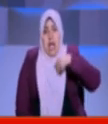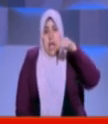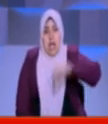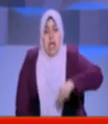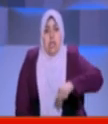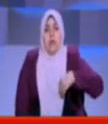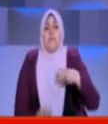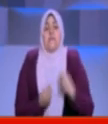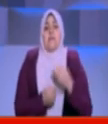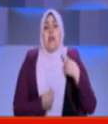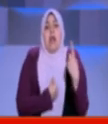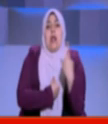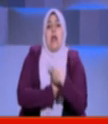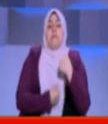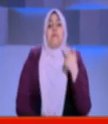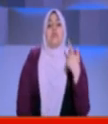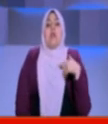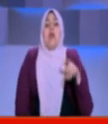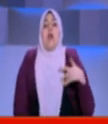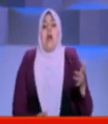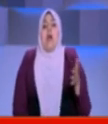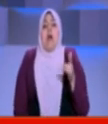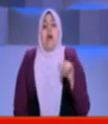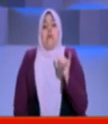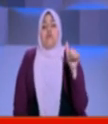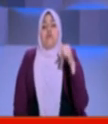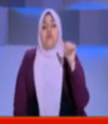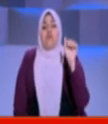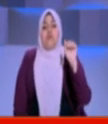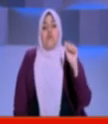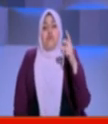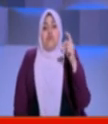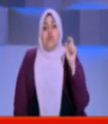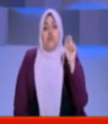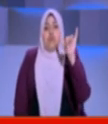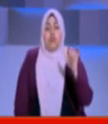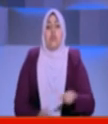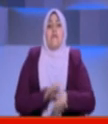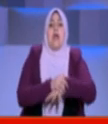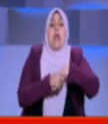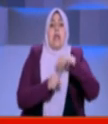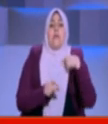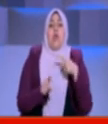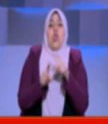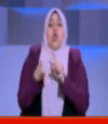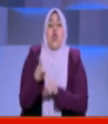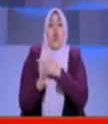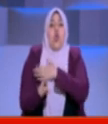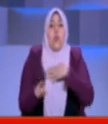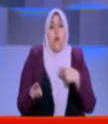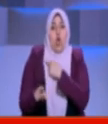تكليف الأخ مصطفى الكاظمي لتشكيل الحكومة الجديدة في العراق. الأخ